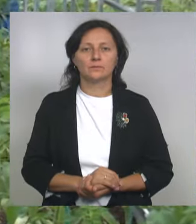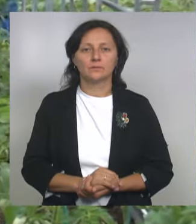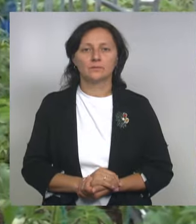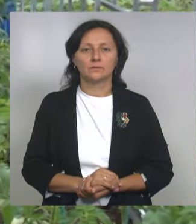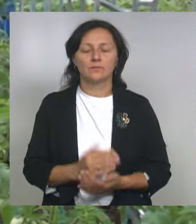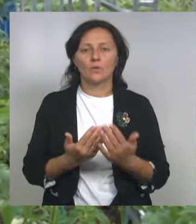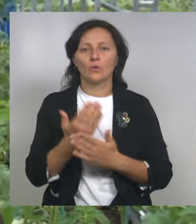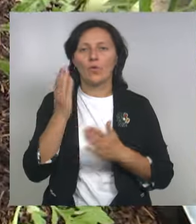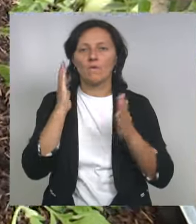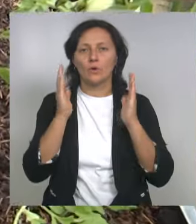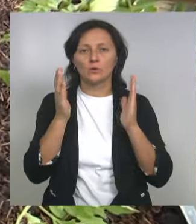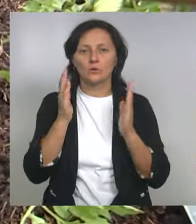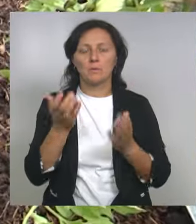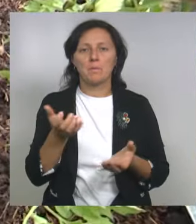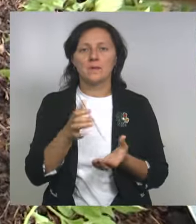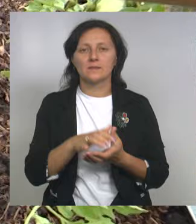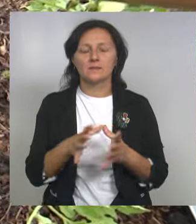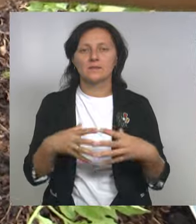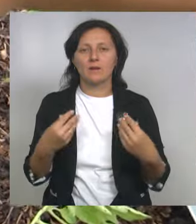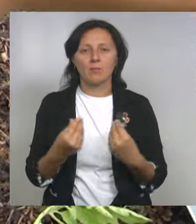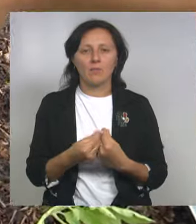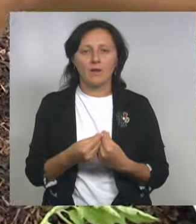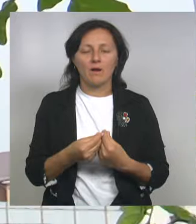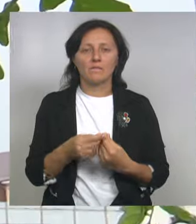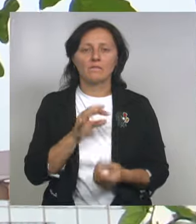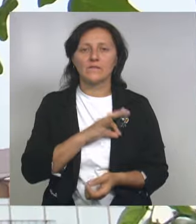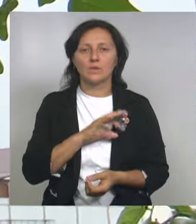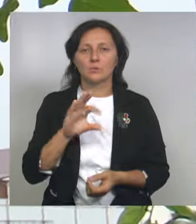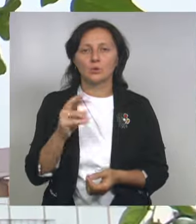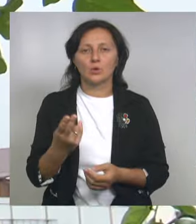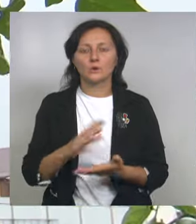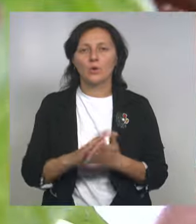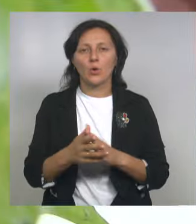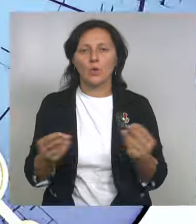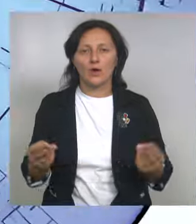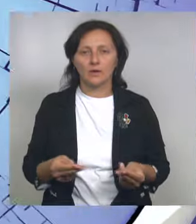В Новооскольском округе познакомились с семьей, которая воспользовалась социальным контрактом.